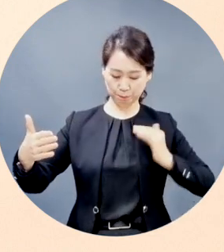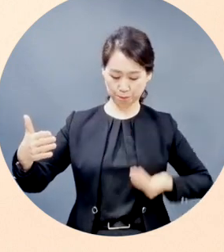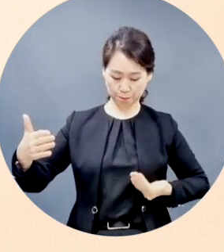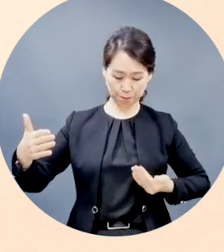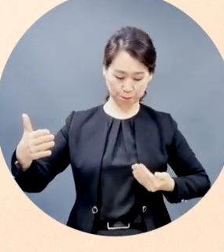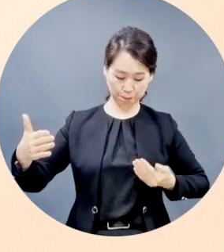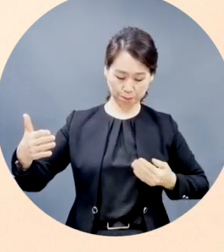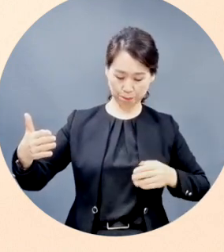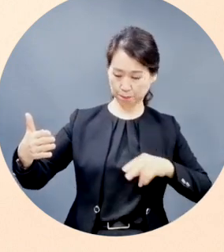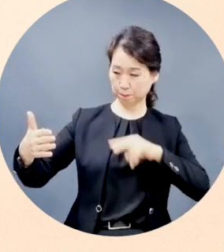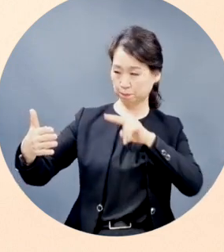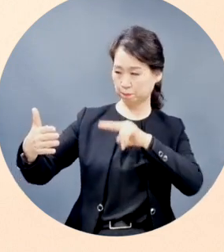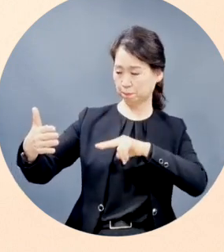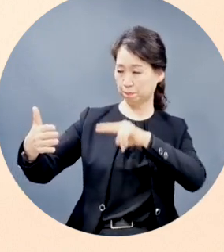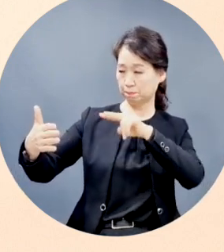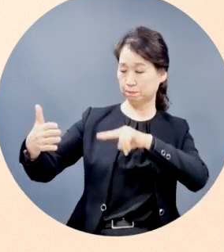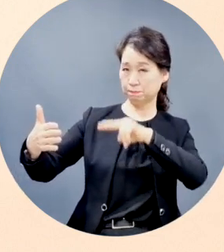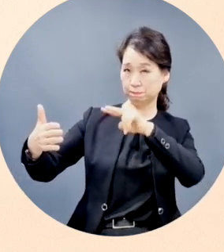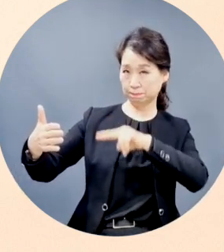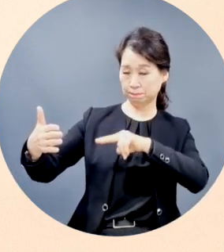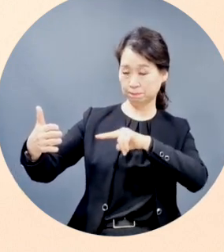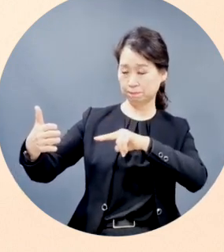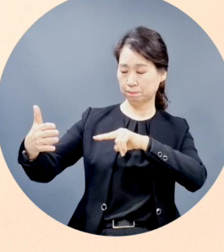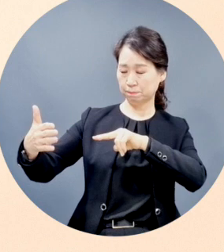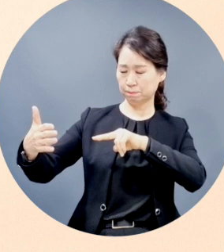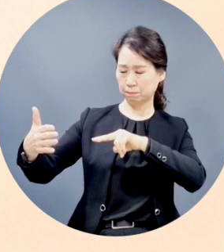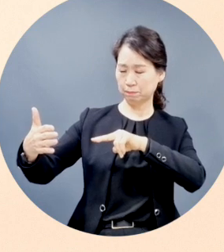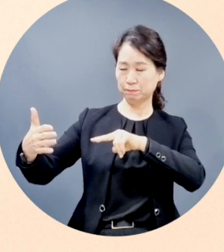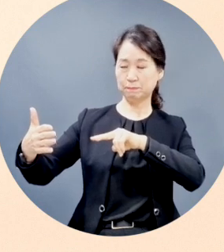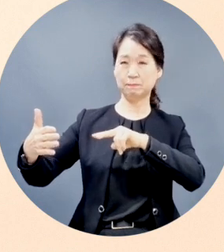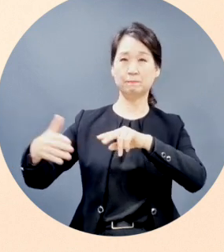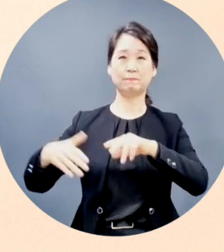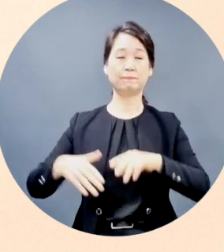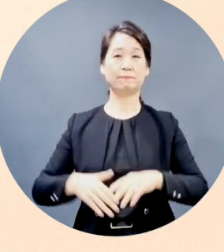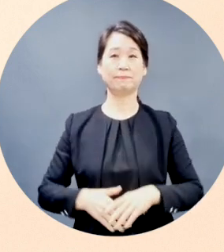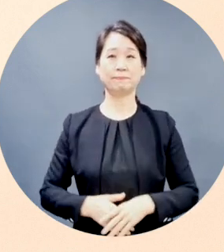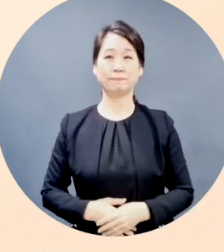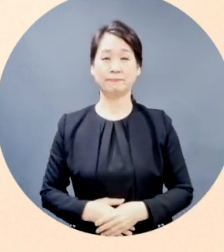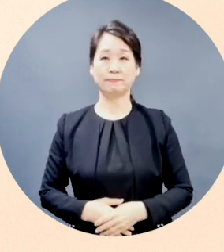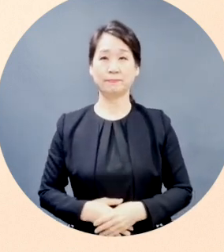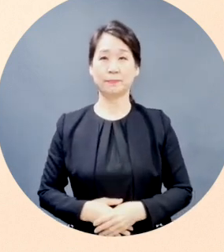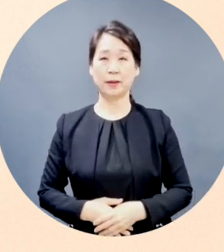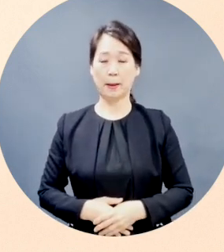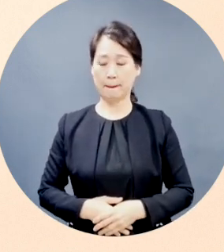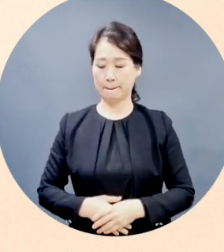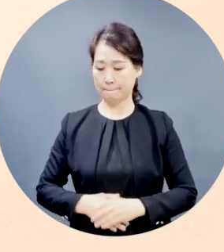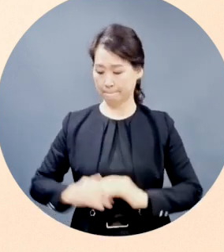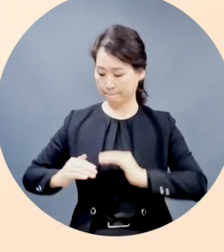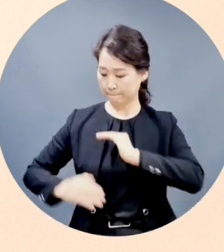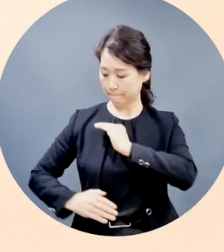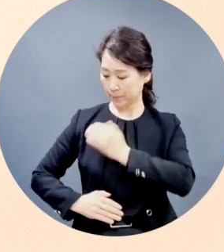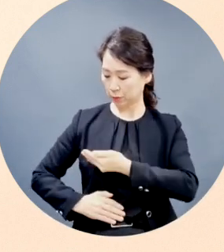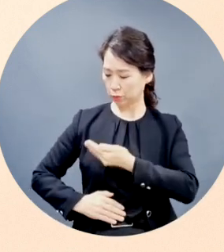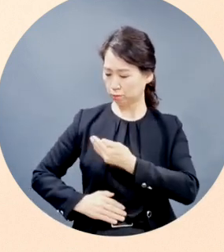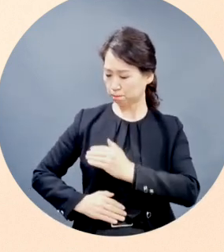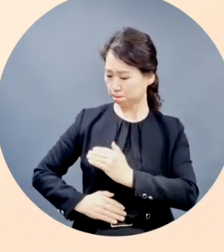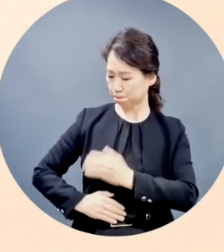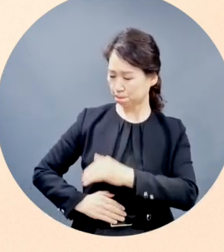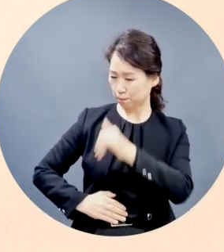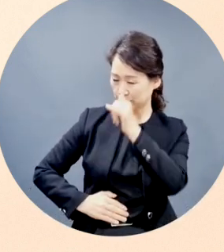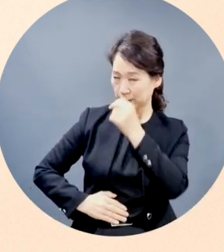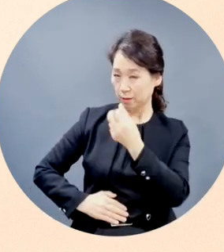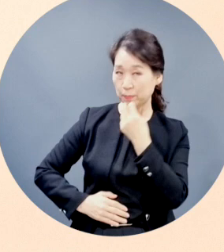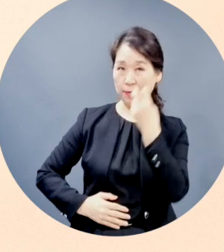형태를 관찰하고 양손을 머리 위로 들어 올려 유방을 완전히 노출시킵니다. 그리고 피부가 함몰된